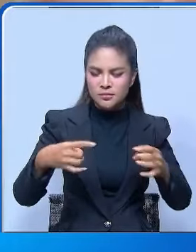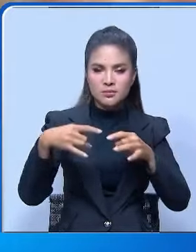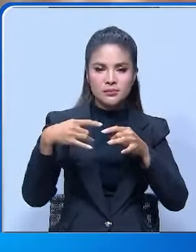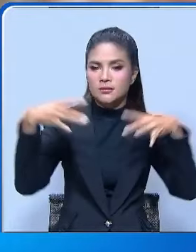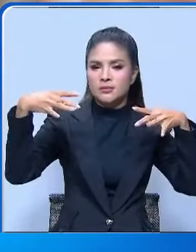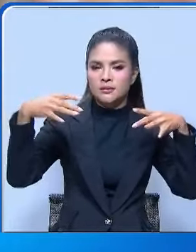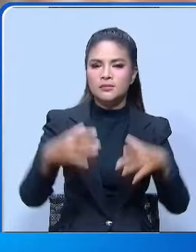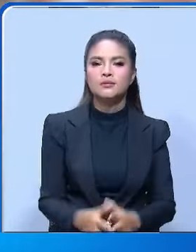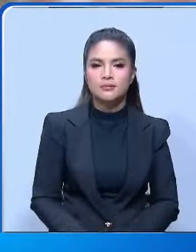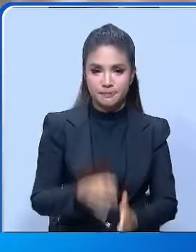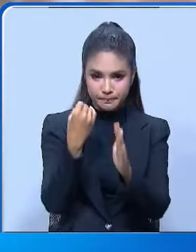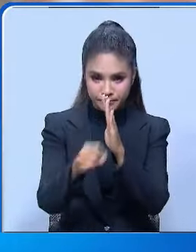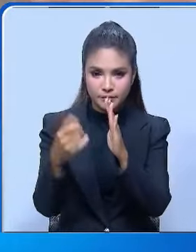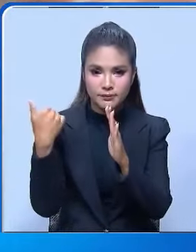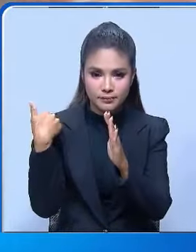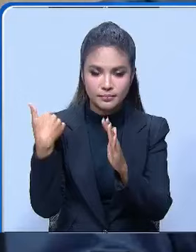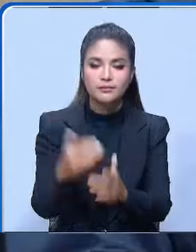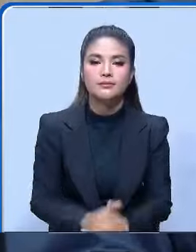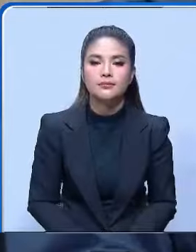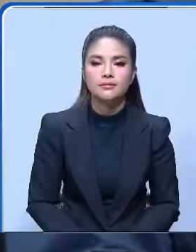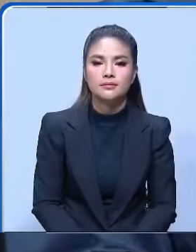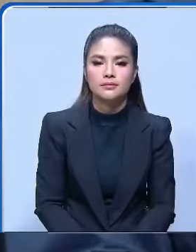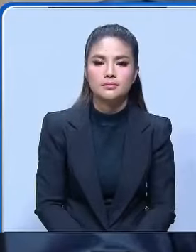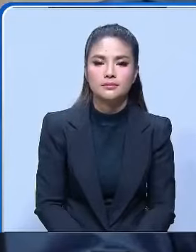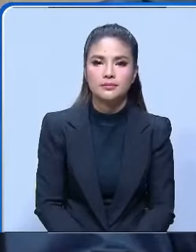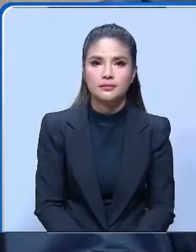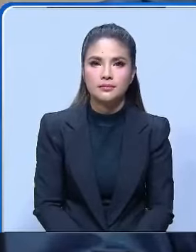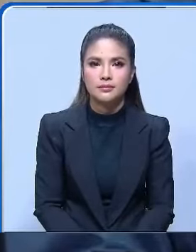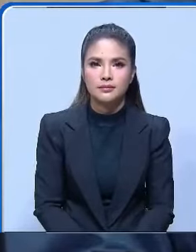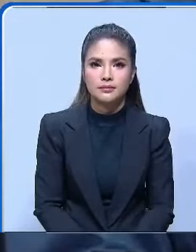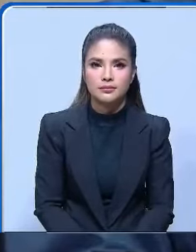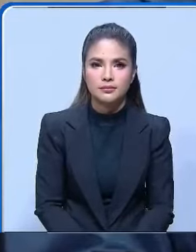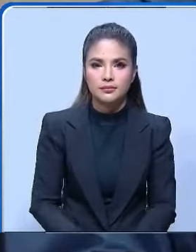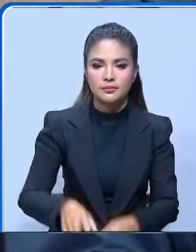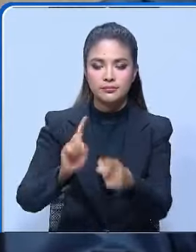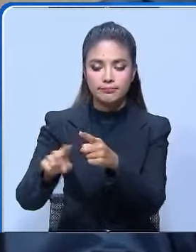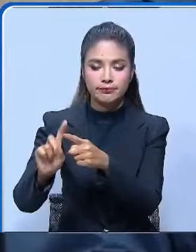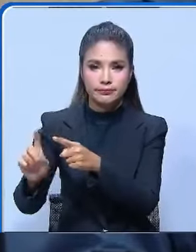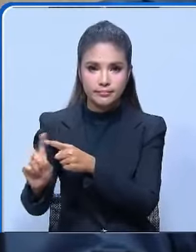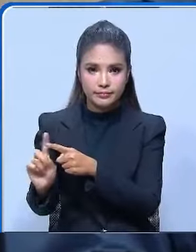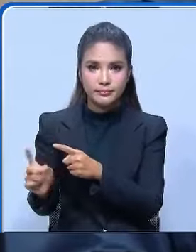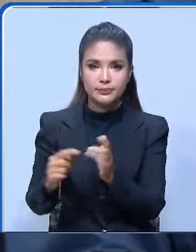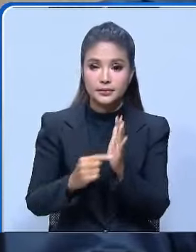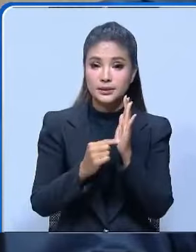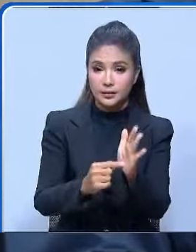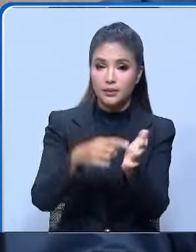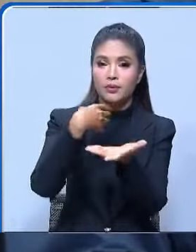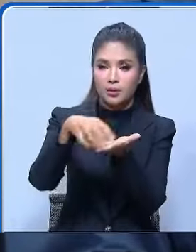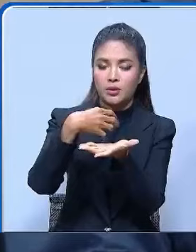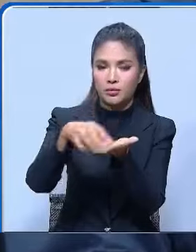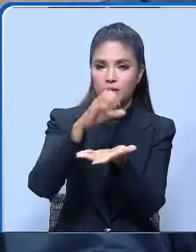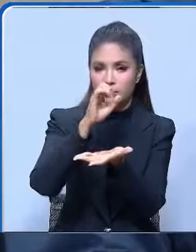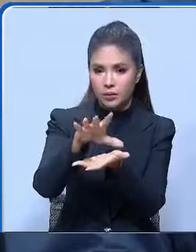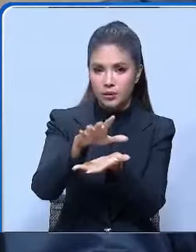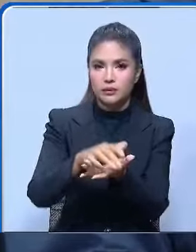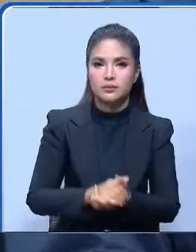โภคนะครับซึ่งข้อเท็จจริงตรงนี้รวมทั้งข้อมูลต่างๆนะครับก็จะได้มีการนำเสนอนะครับผู้ที่